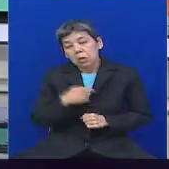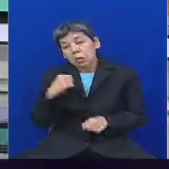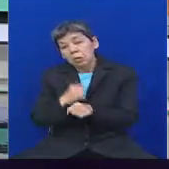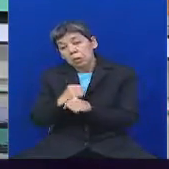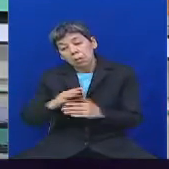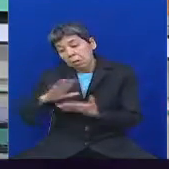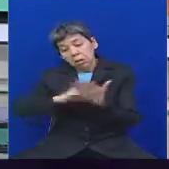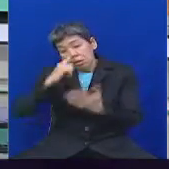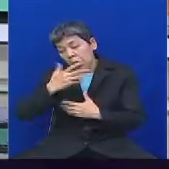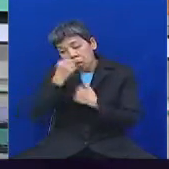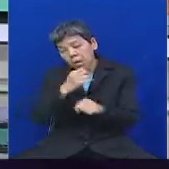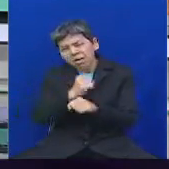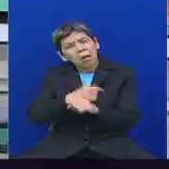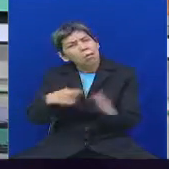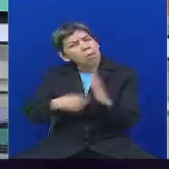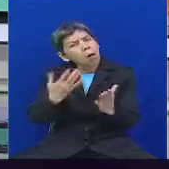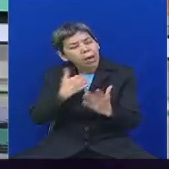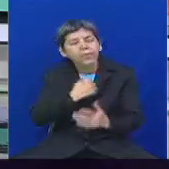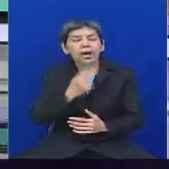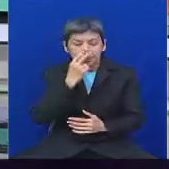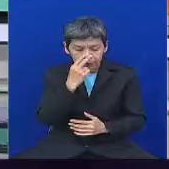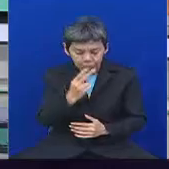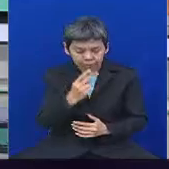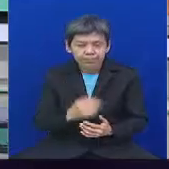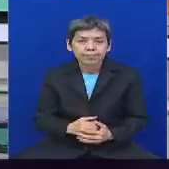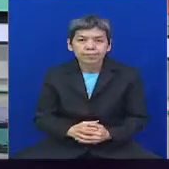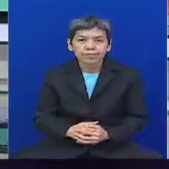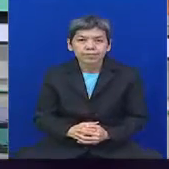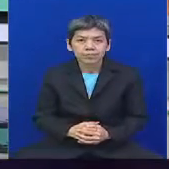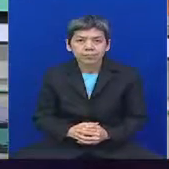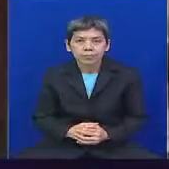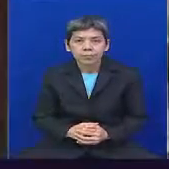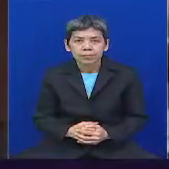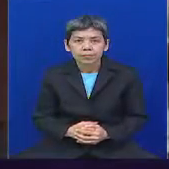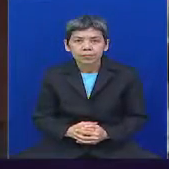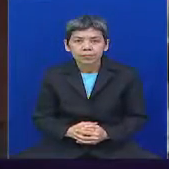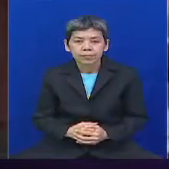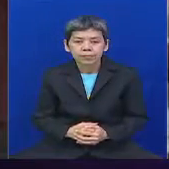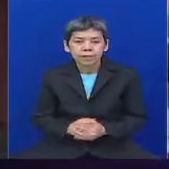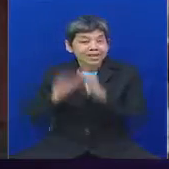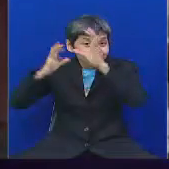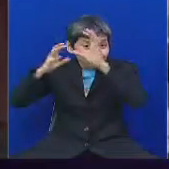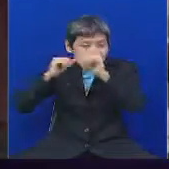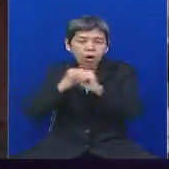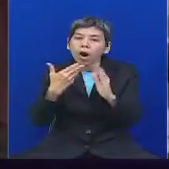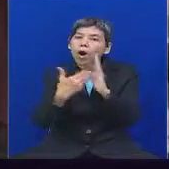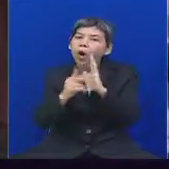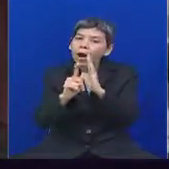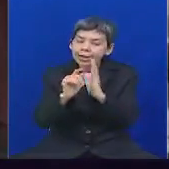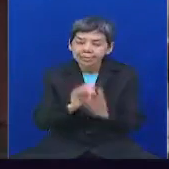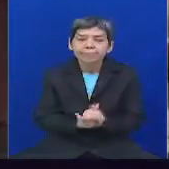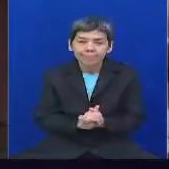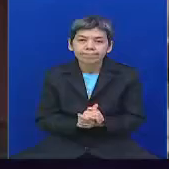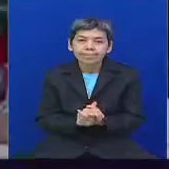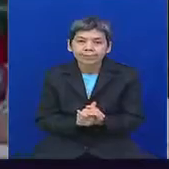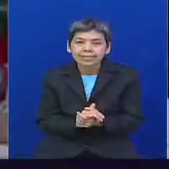จภายในประเทศเป็นเพราะอะไรติดตามได้จากรายงานชิ้นนี้ค่ะ ภาพยนตร์รักที่ขอนแก่นของอภิชาติพงศ์วีระเศรษฐ